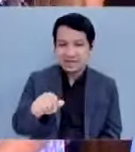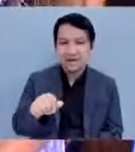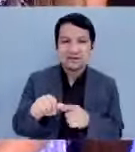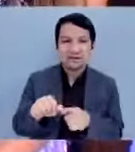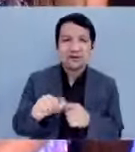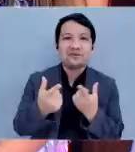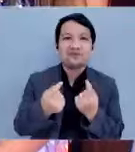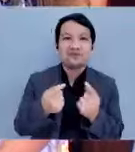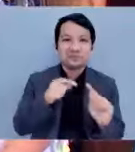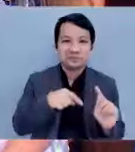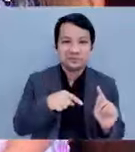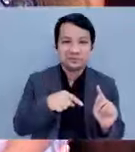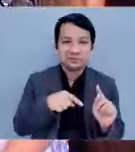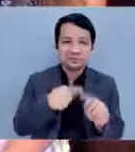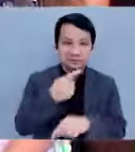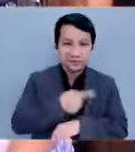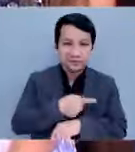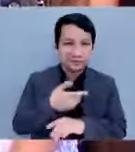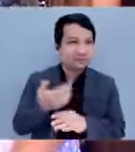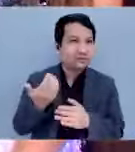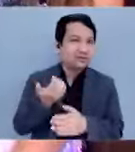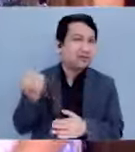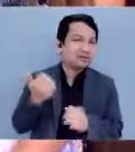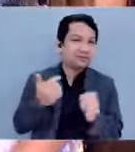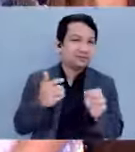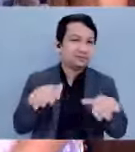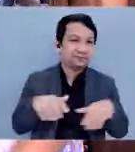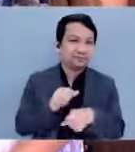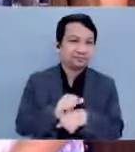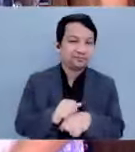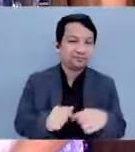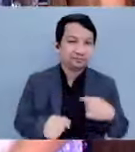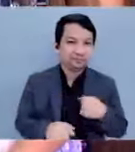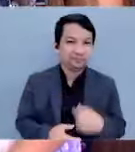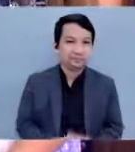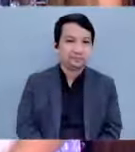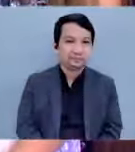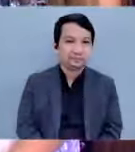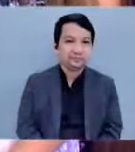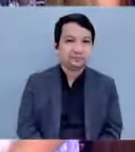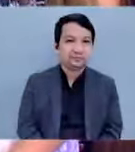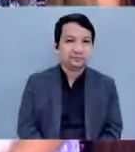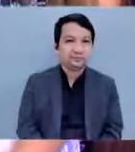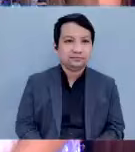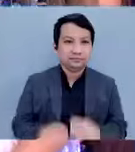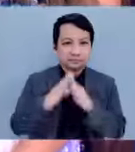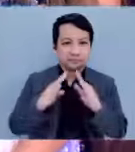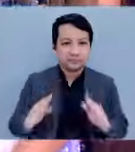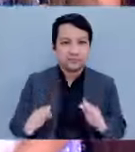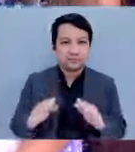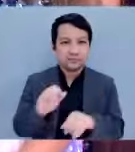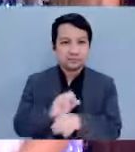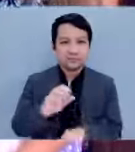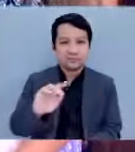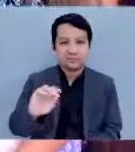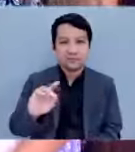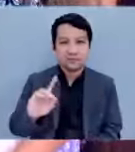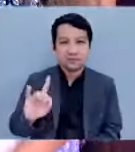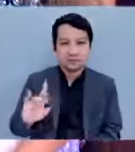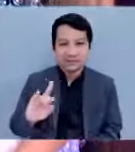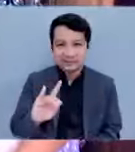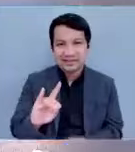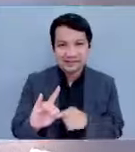mo during the day? Yung iba pang pinagkakaabalahan mo? Busy po sa bahay and sa mga dogs po. Ay, dog,